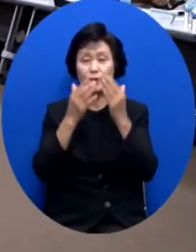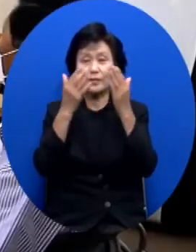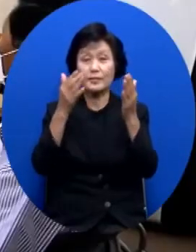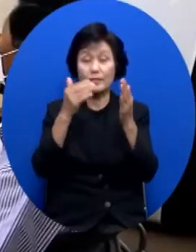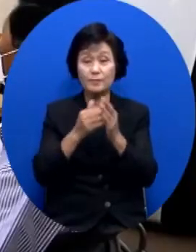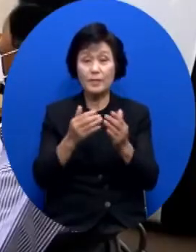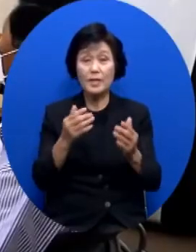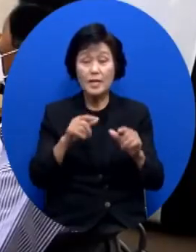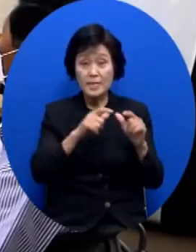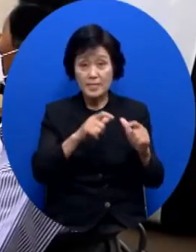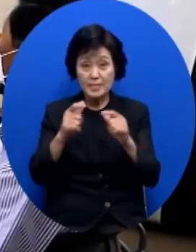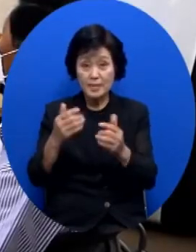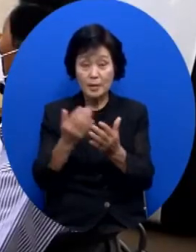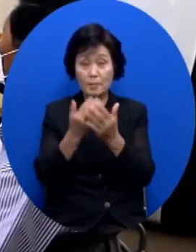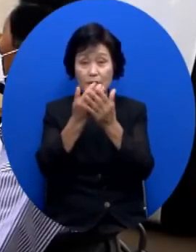발전 을 주제로 한 간담회를 진행했습니다